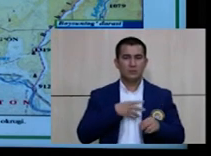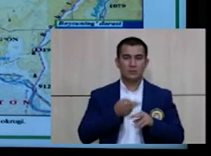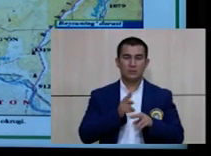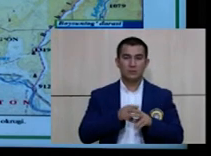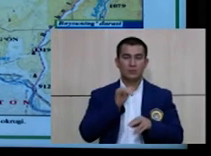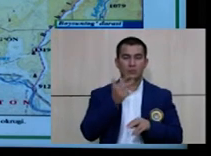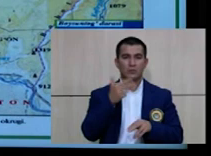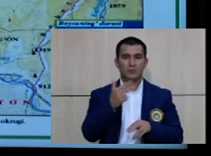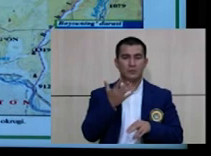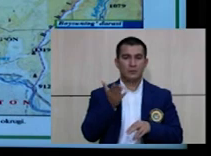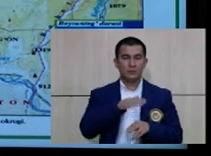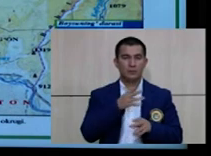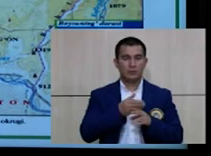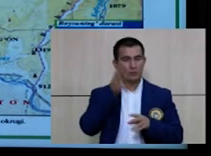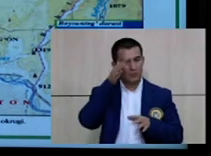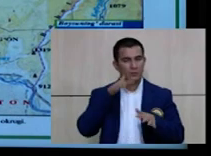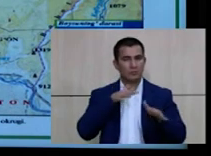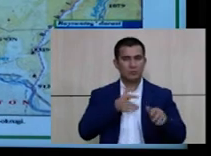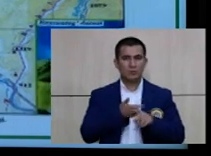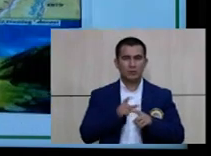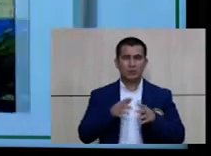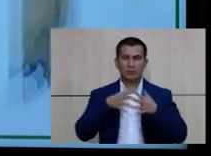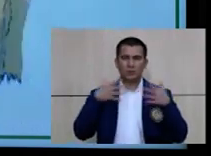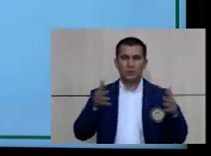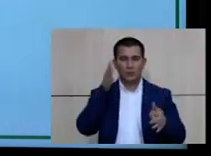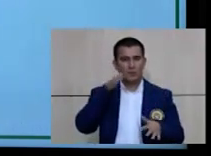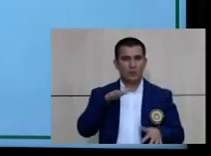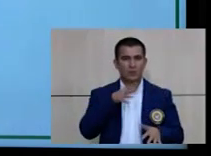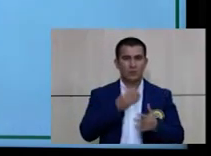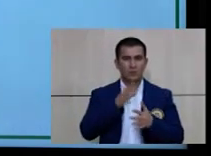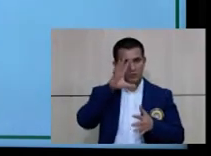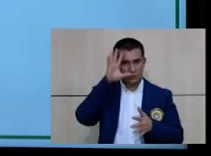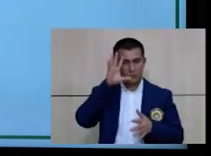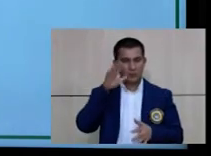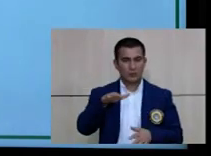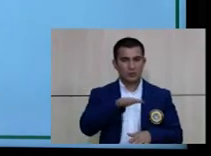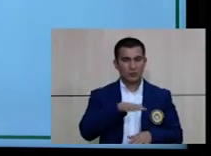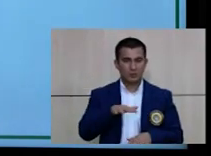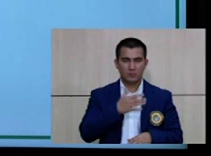daryo mavjud. Ularning eng yiriklari Surxondaryo